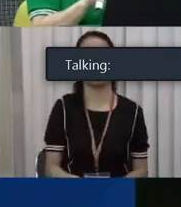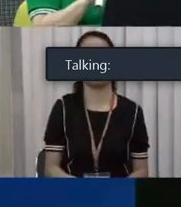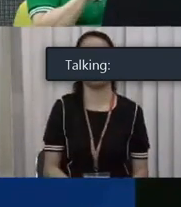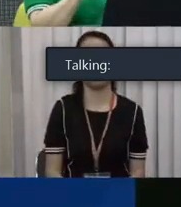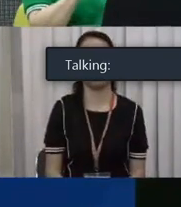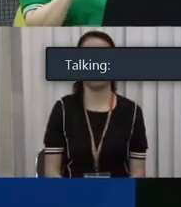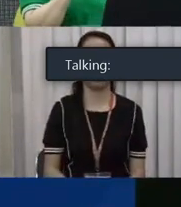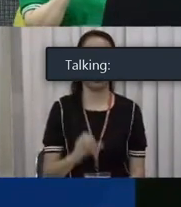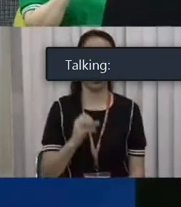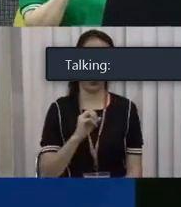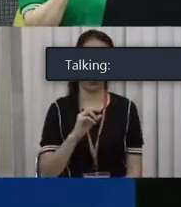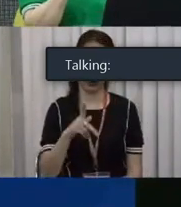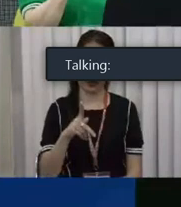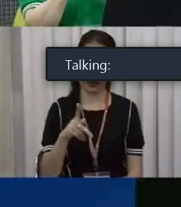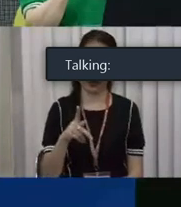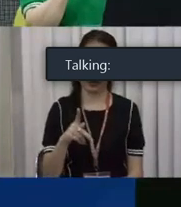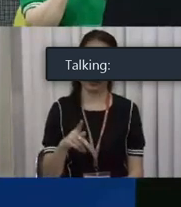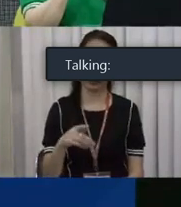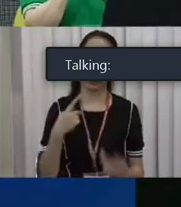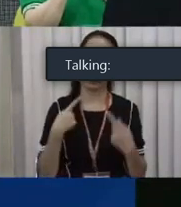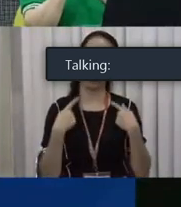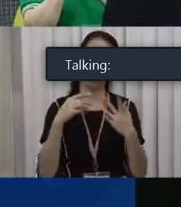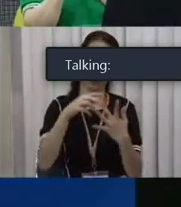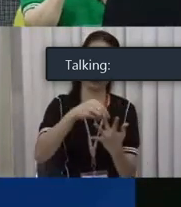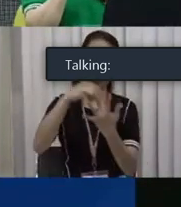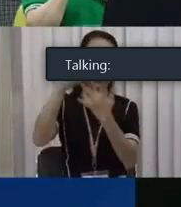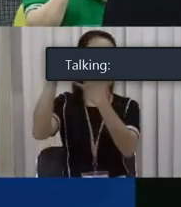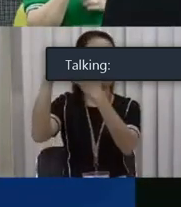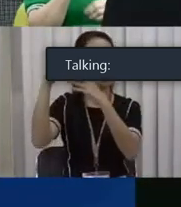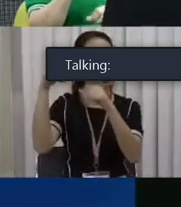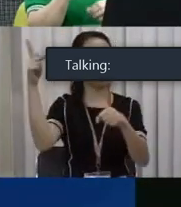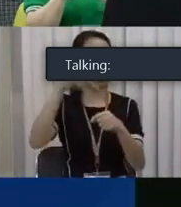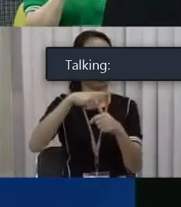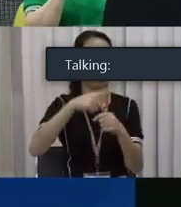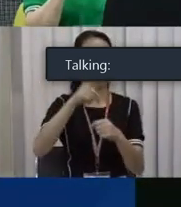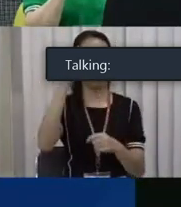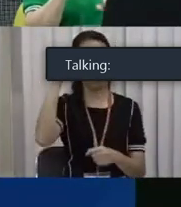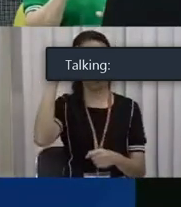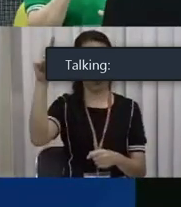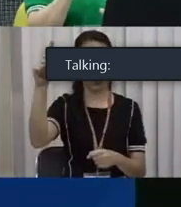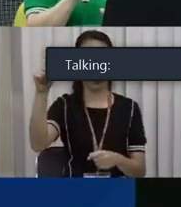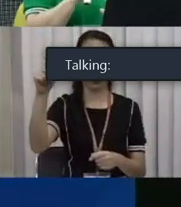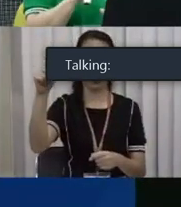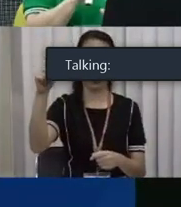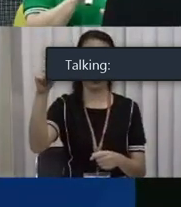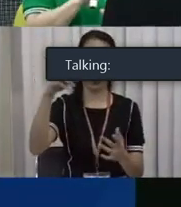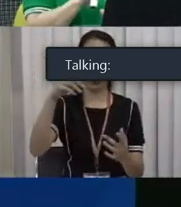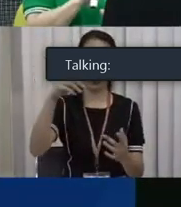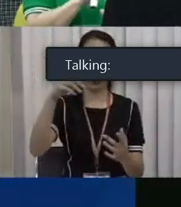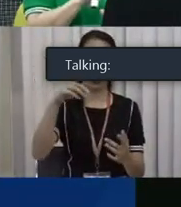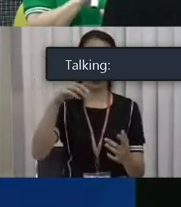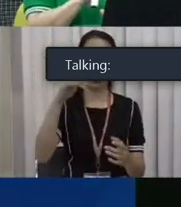Okay, so naapod tayo special program for the employment of students.